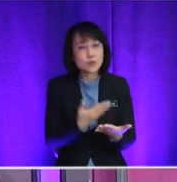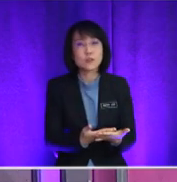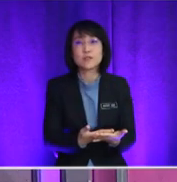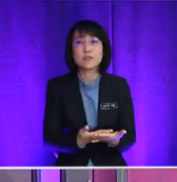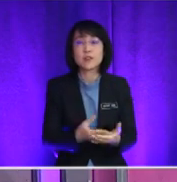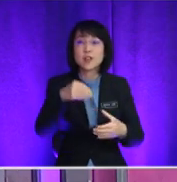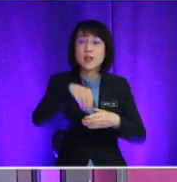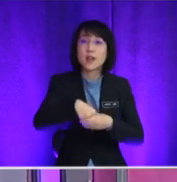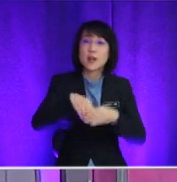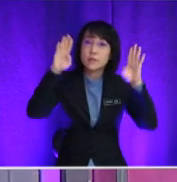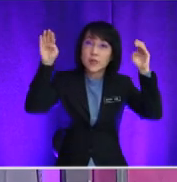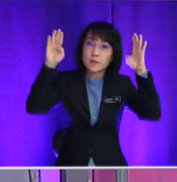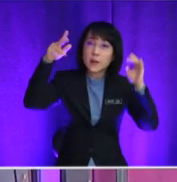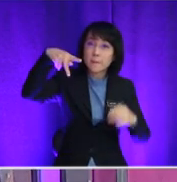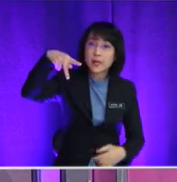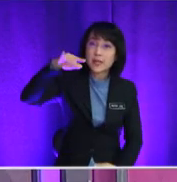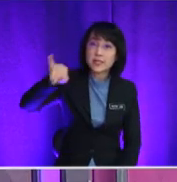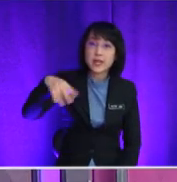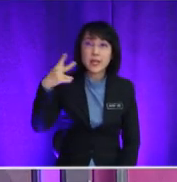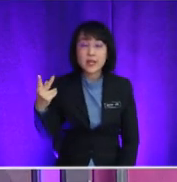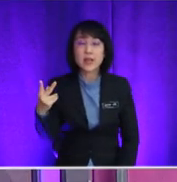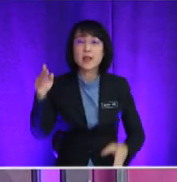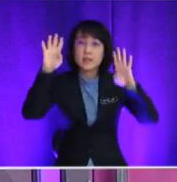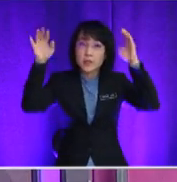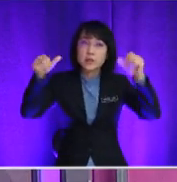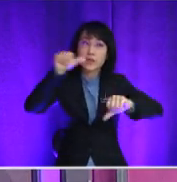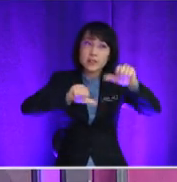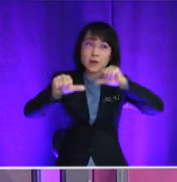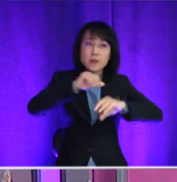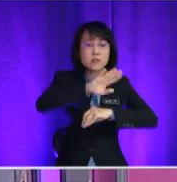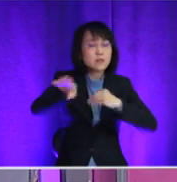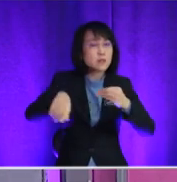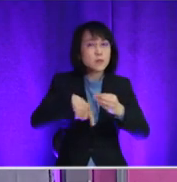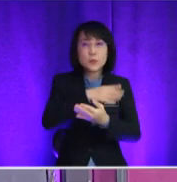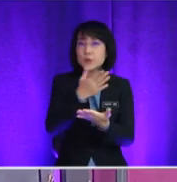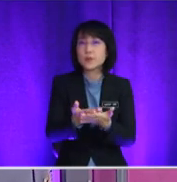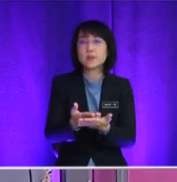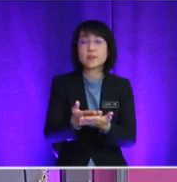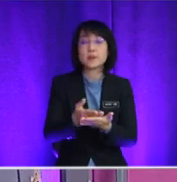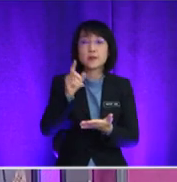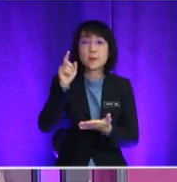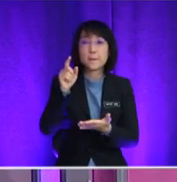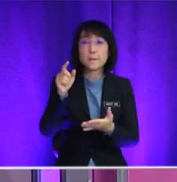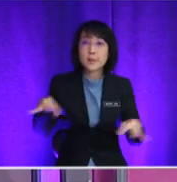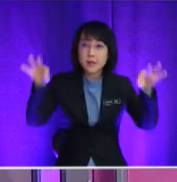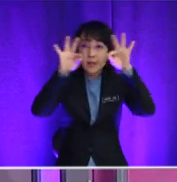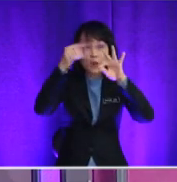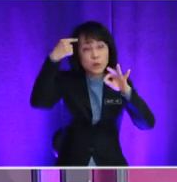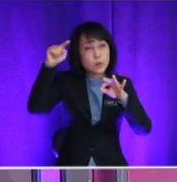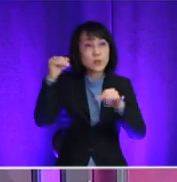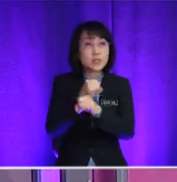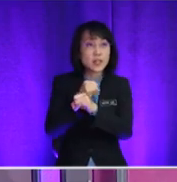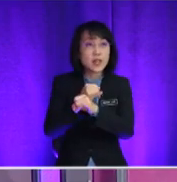jasmani semua menitikberatkan tentang kebersihan jadi ini apa tadi kebersihan di sisi rambut